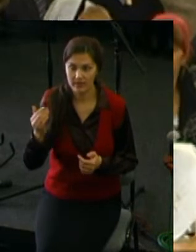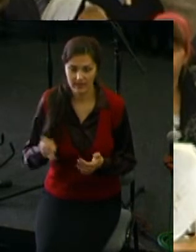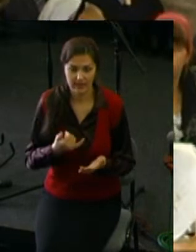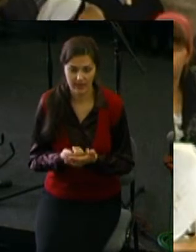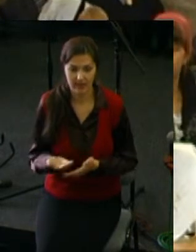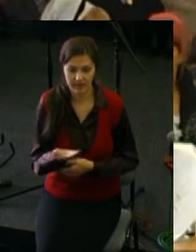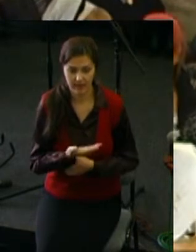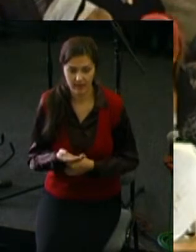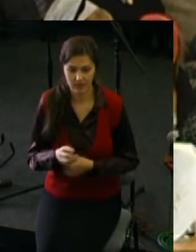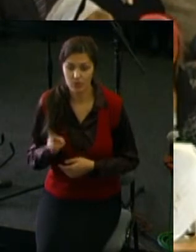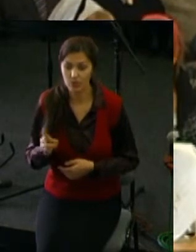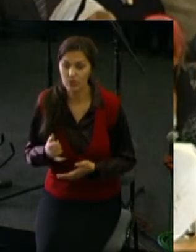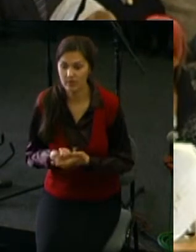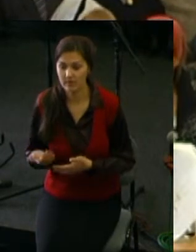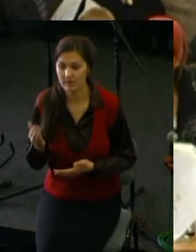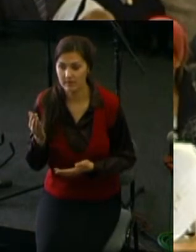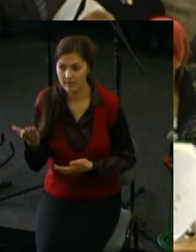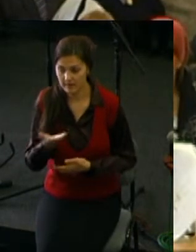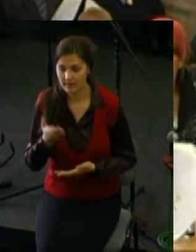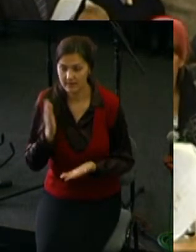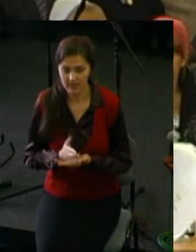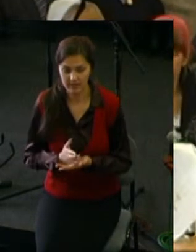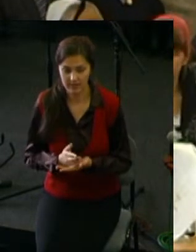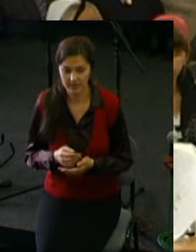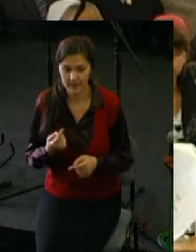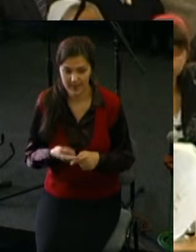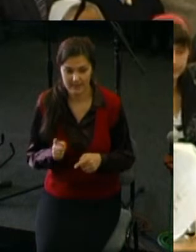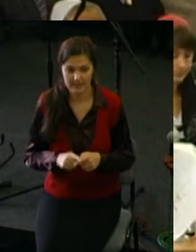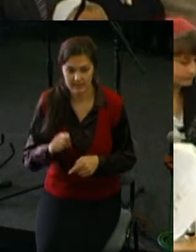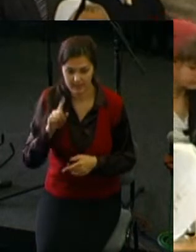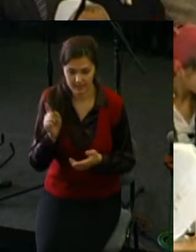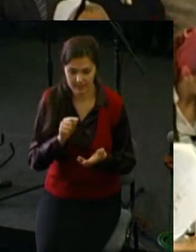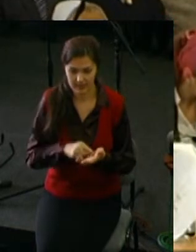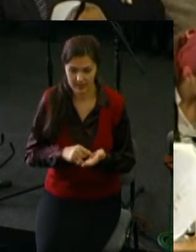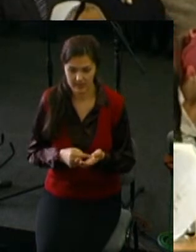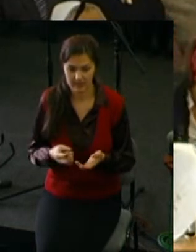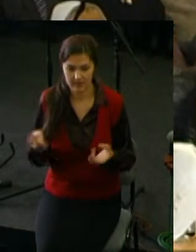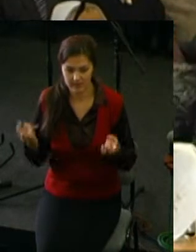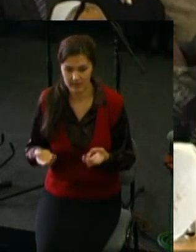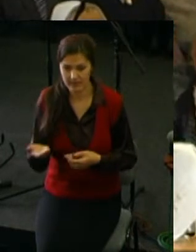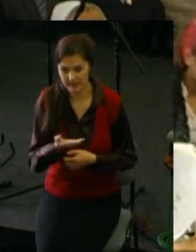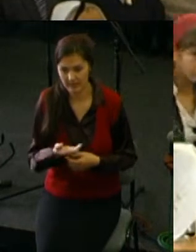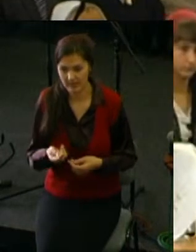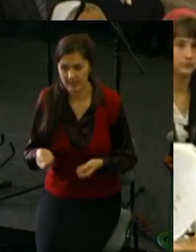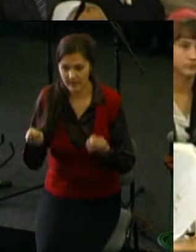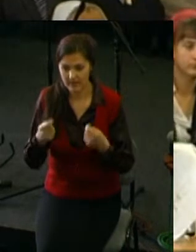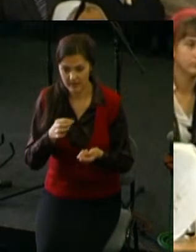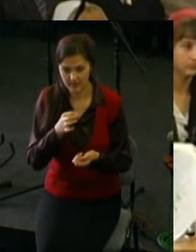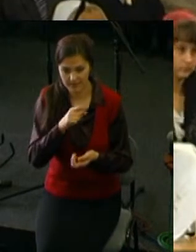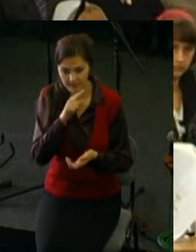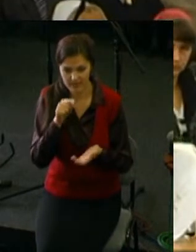Христос хто він для нас є це є питання На яке потрібно щоб дати відповідь я